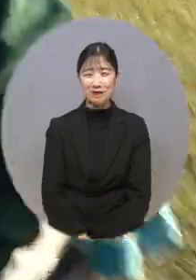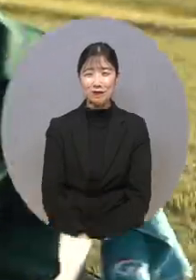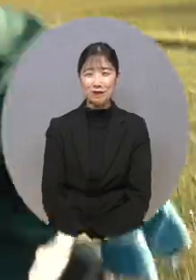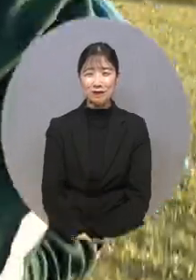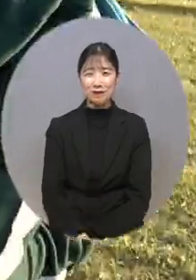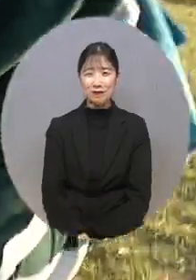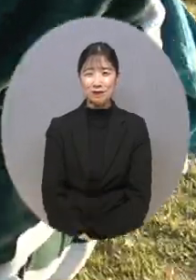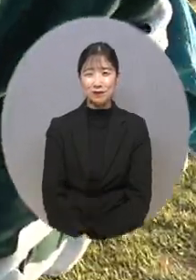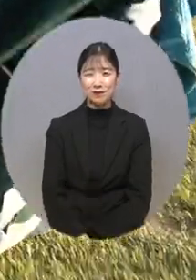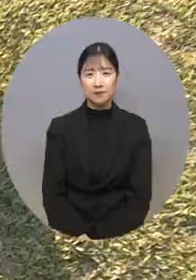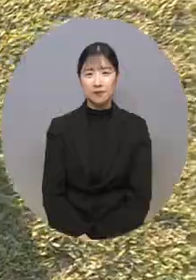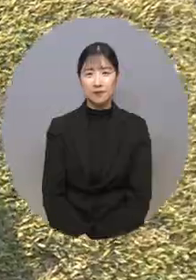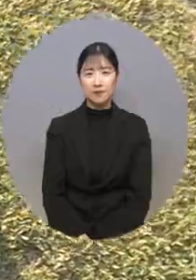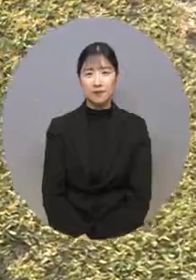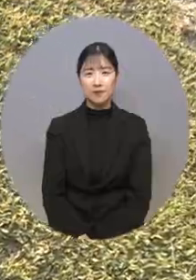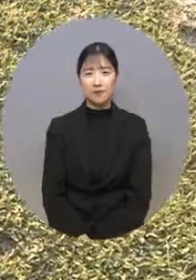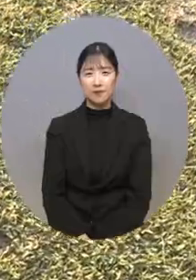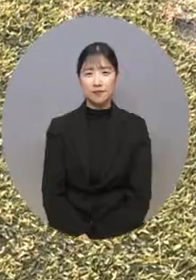뭐야?